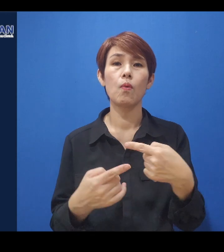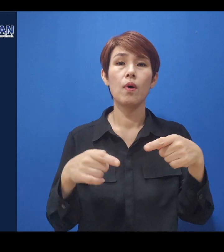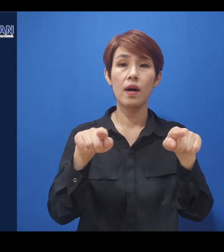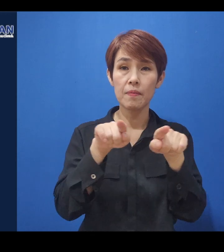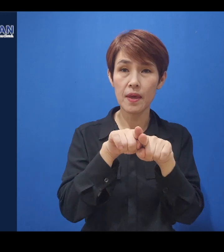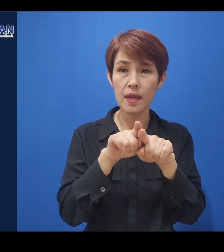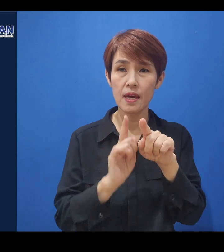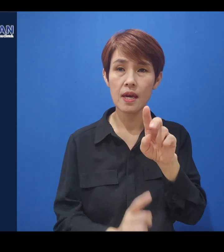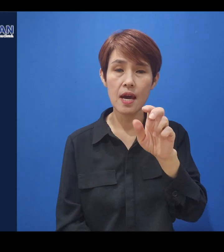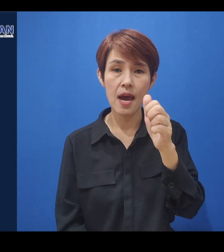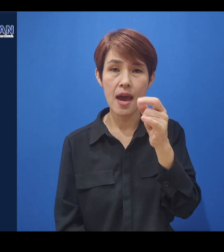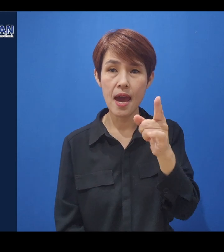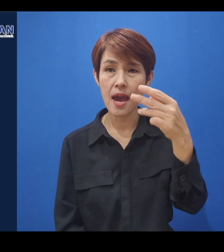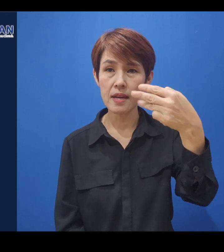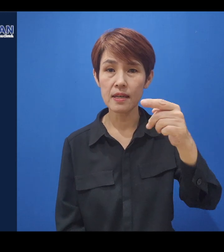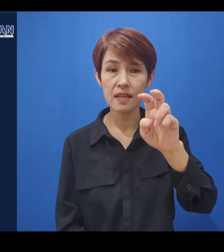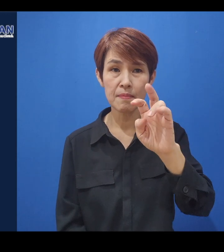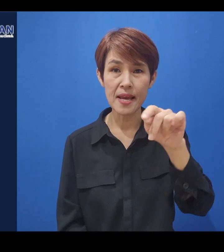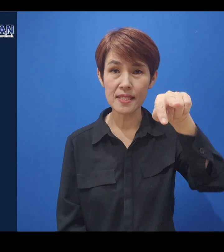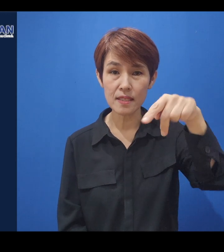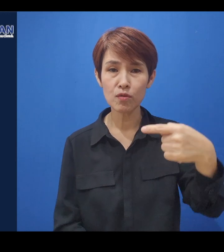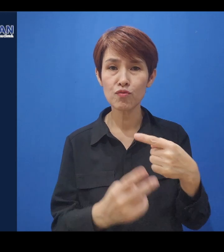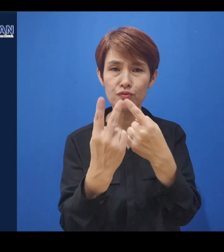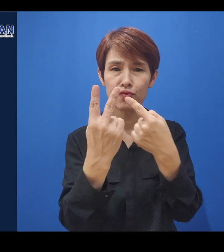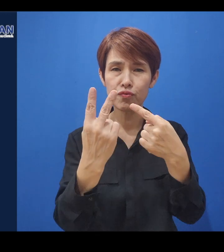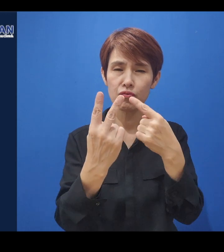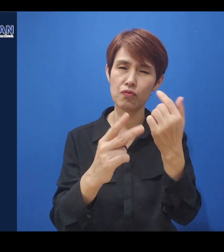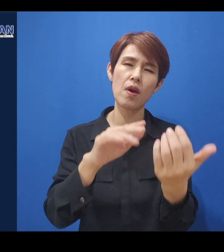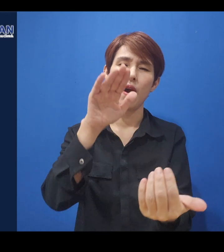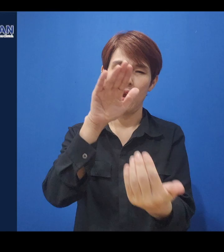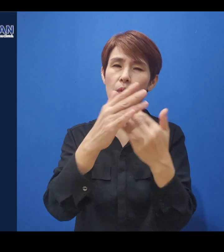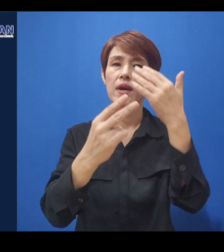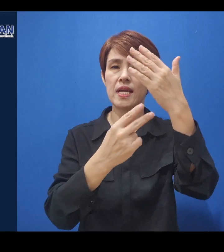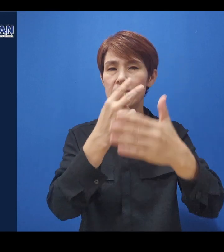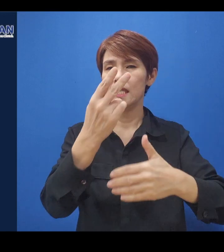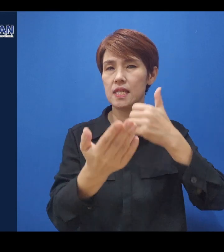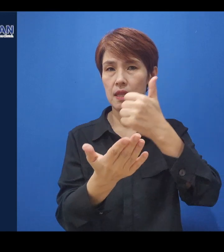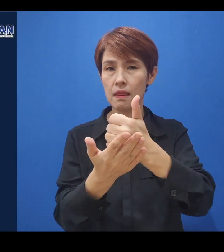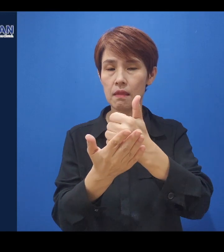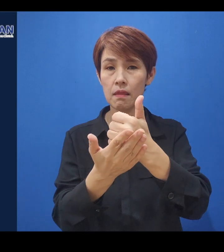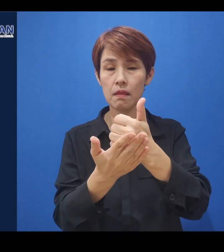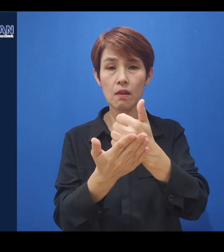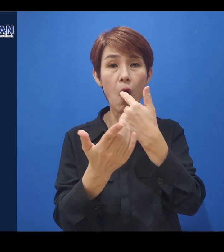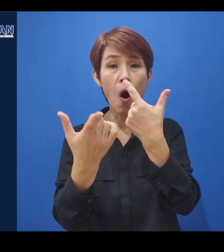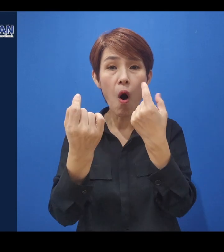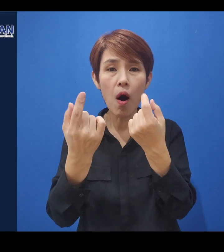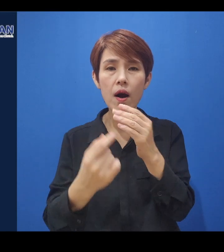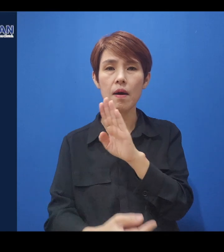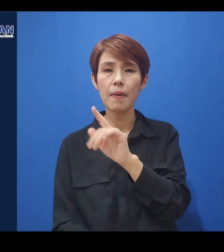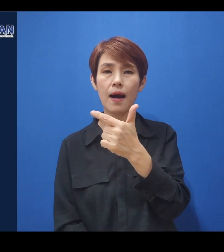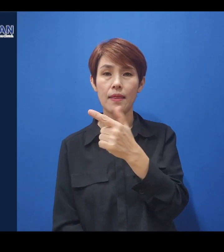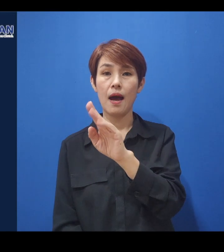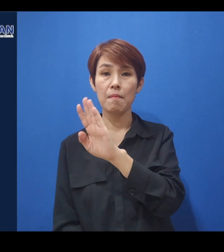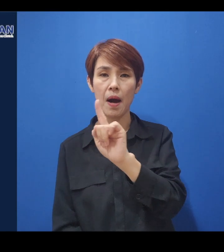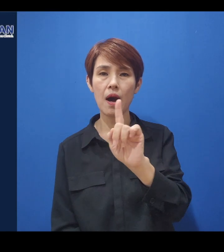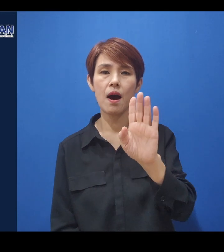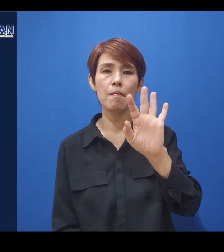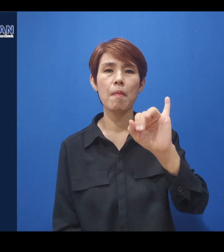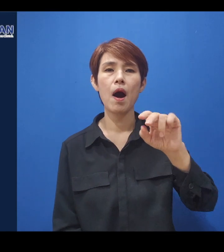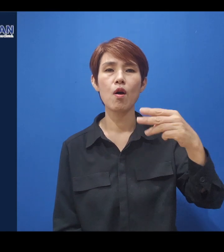인간 세상에 전하는 신이 헤르메스. 최고의 신으로 바나바와 바울이 인정받게 됐어요.